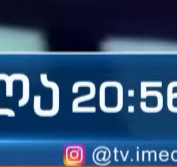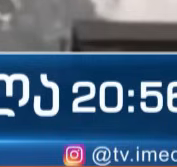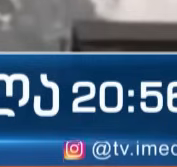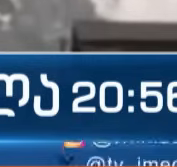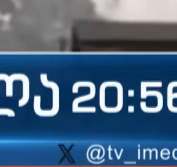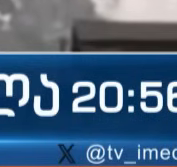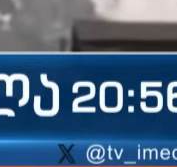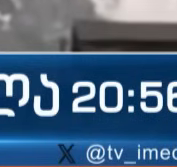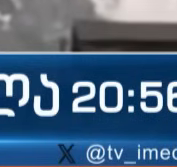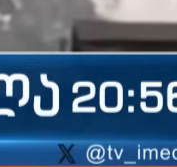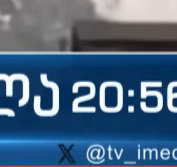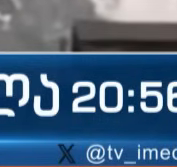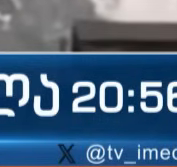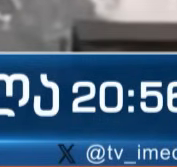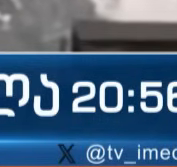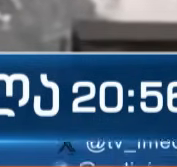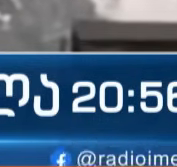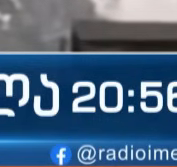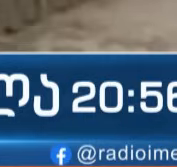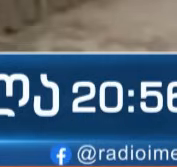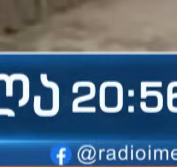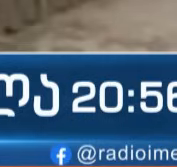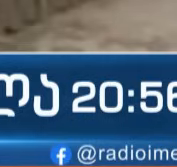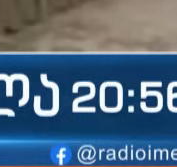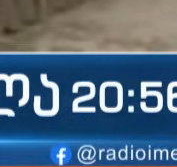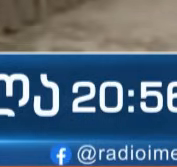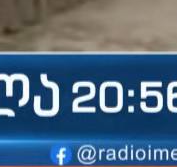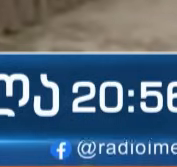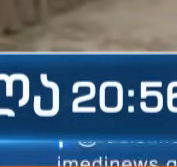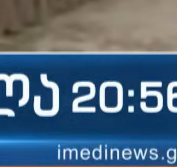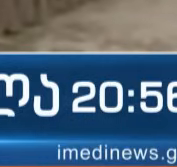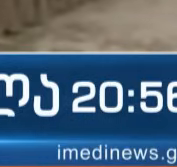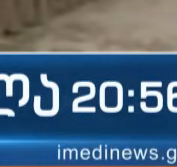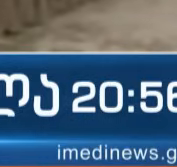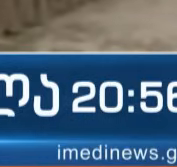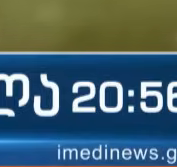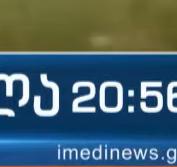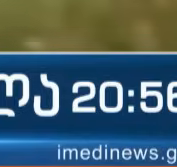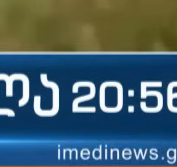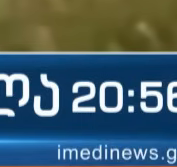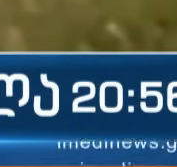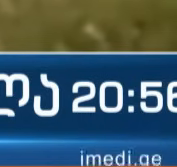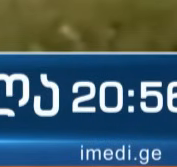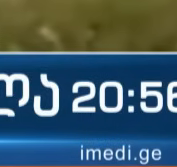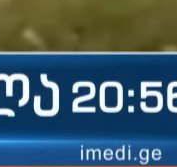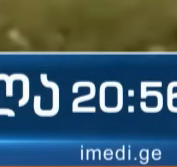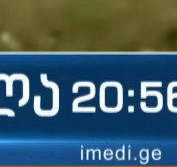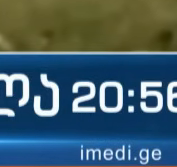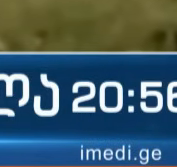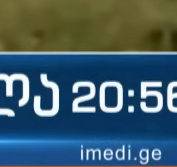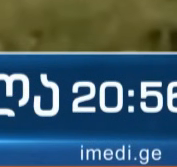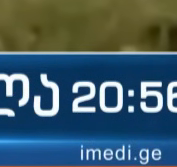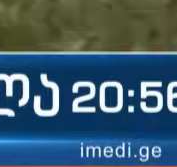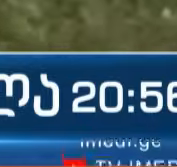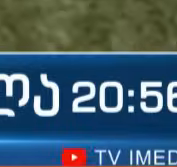ქართველი ხართ? პროფესიით კინორეჟისორმა 4 მხატვრული ფილმი გადაიღო. მშობლიური მხარის მიმართ განსაკუთრებული სიყვარული